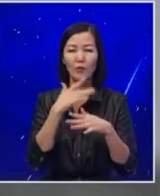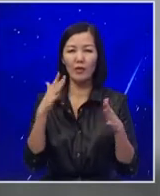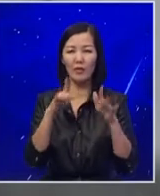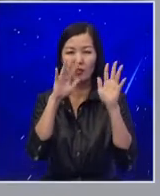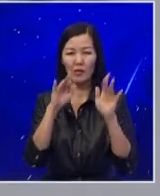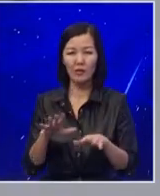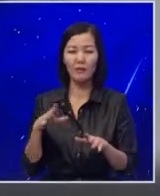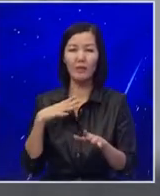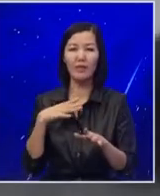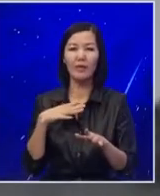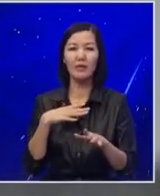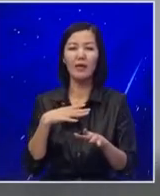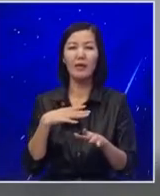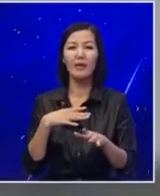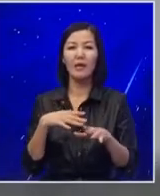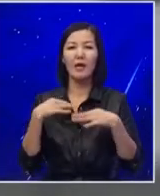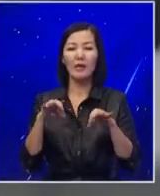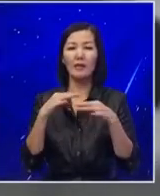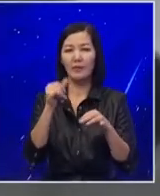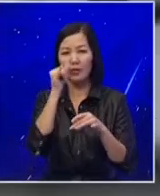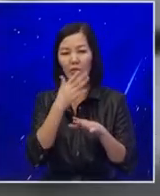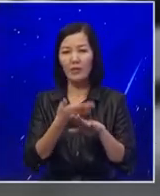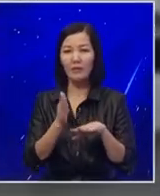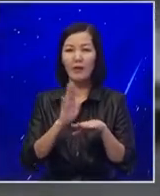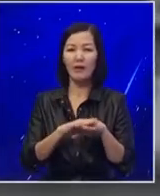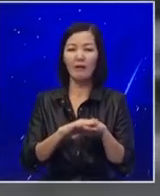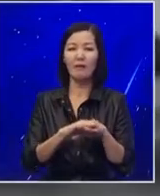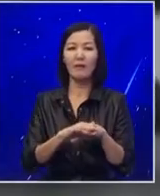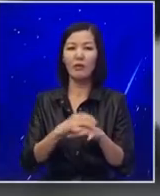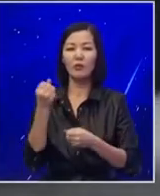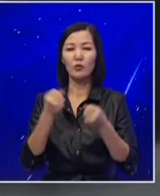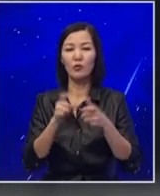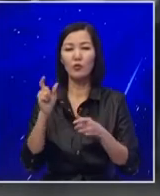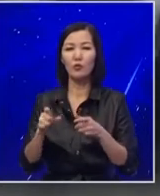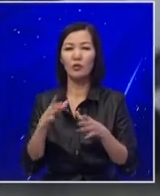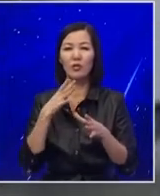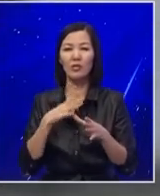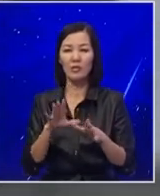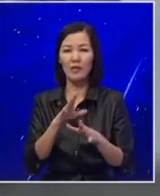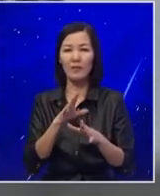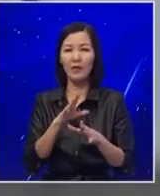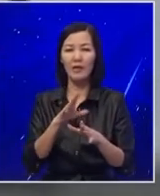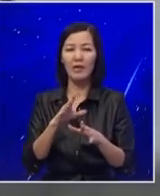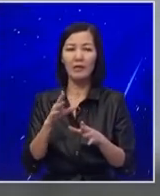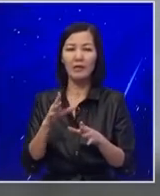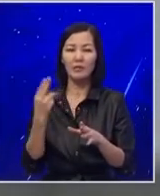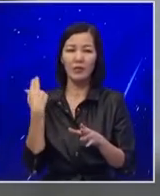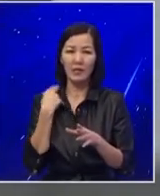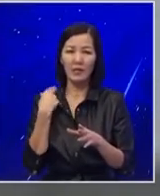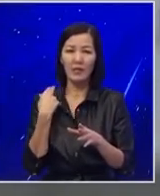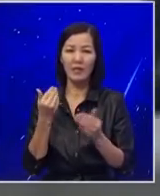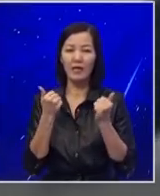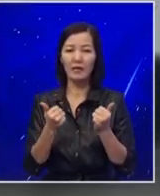қалған. Кесірінен жолаушылар діттеген жеріне жете алмай қалды. Жүргізушілердің әбден шыдамы таусылған. Бірінің көлігін бірі таптауға дайын